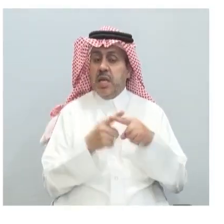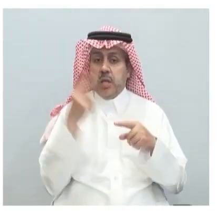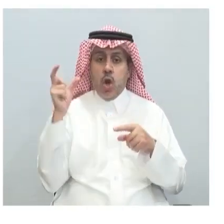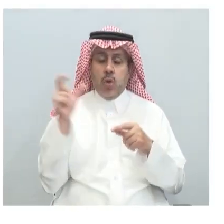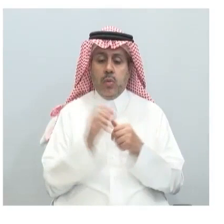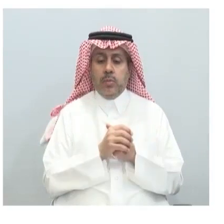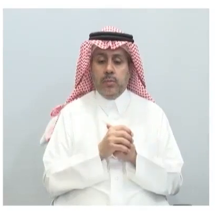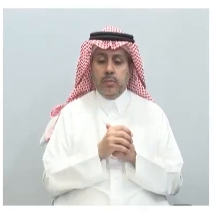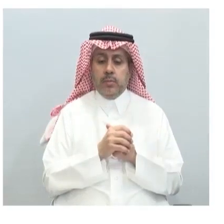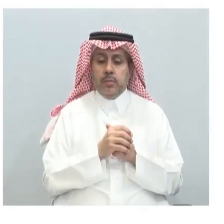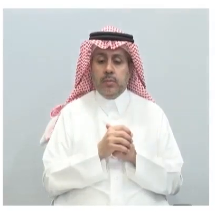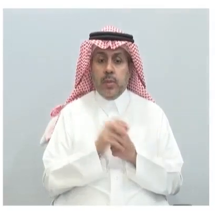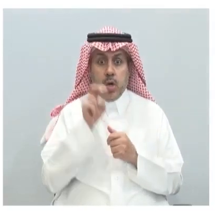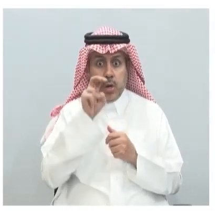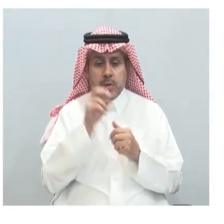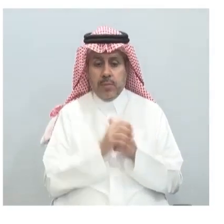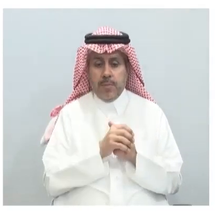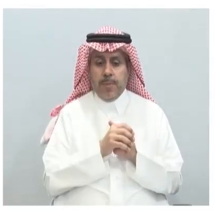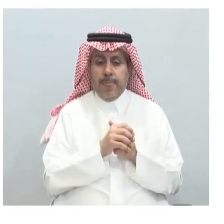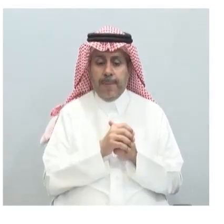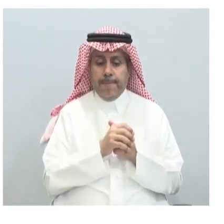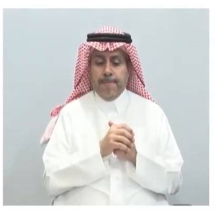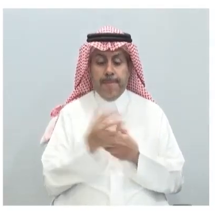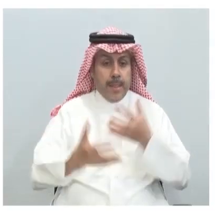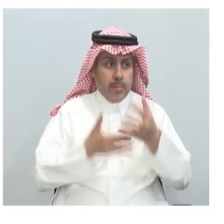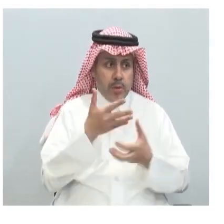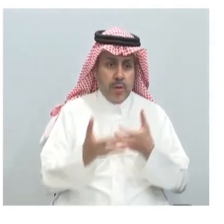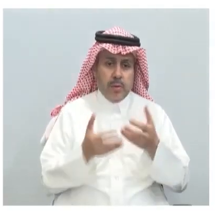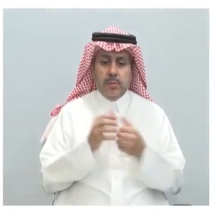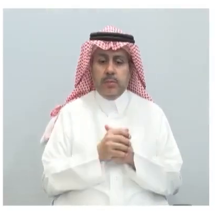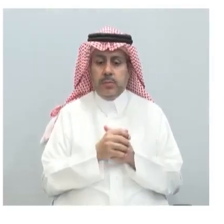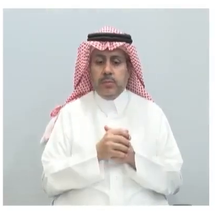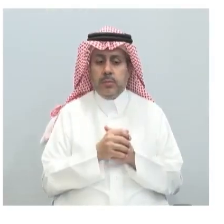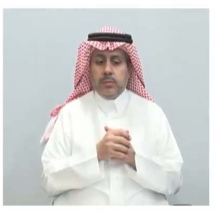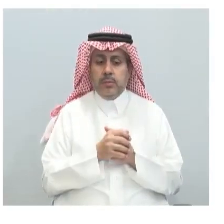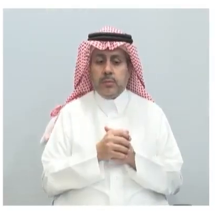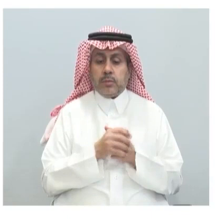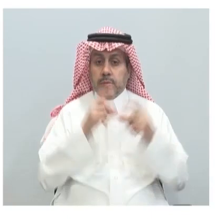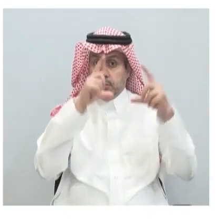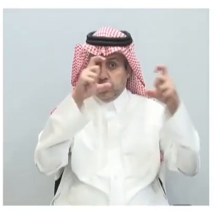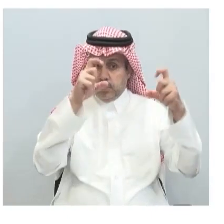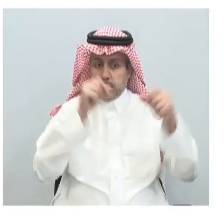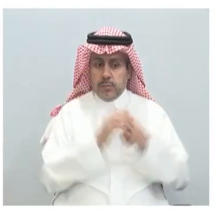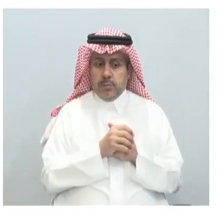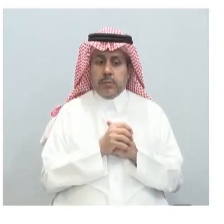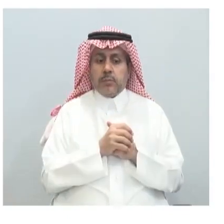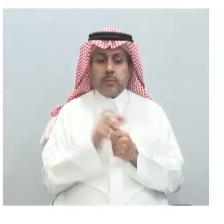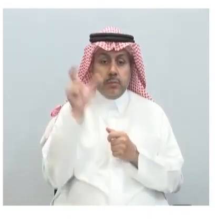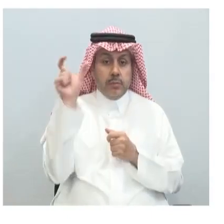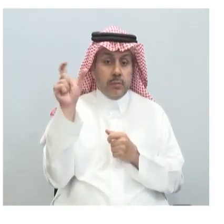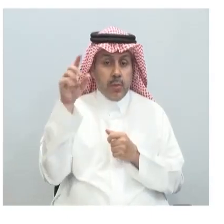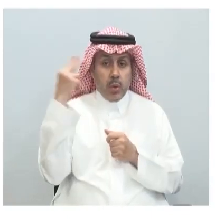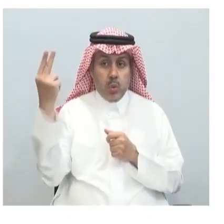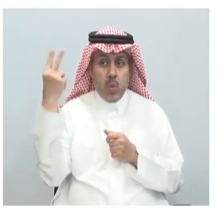2 نركز مره اخرى لاحظ هنا المتفاعلات بالنسبه للصوره هذا هو